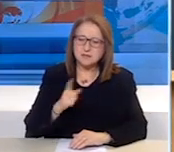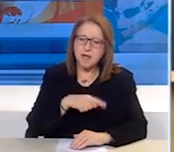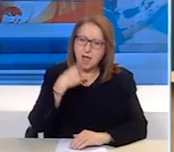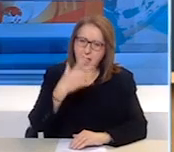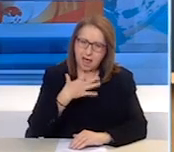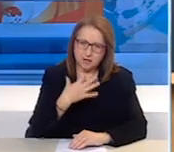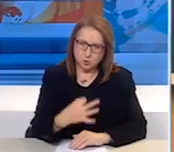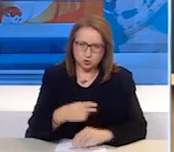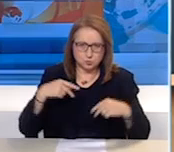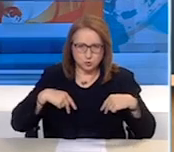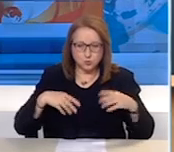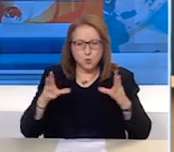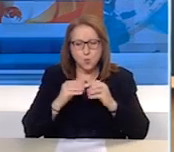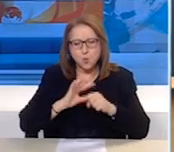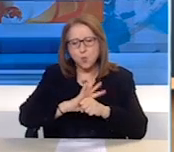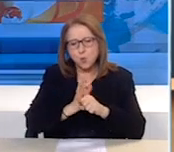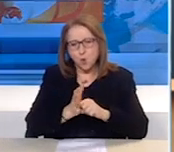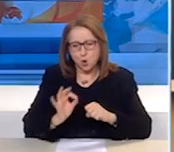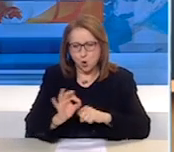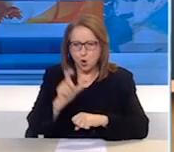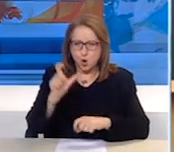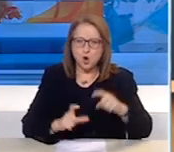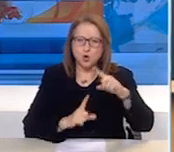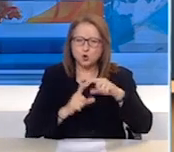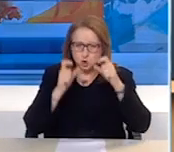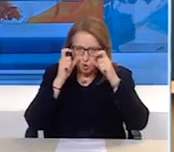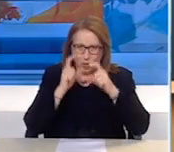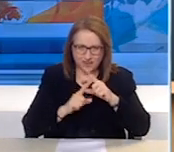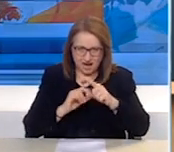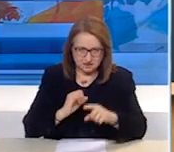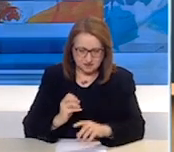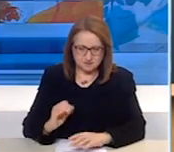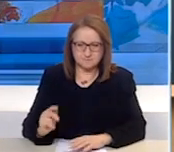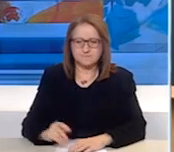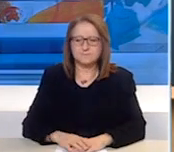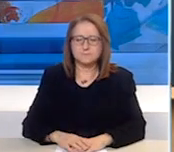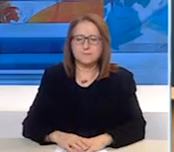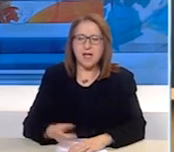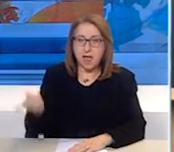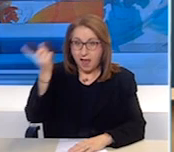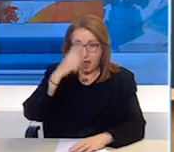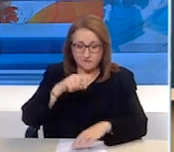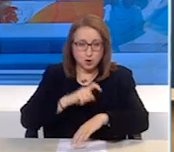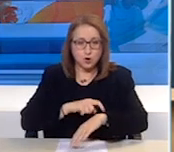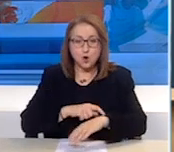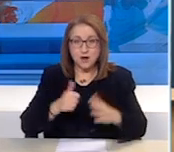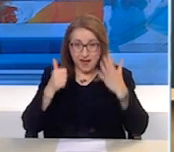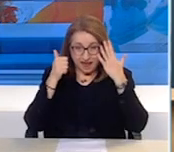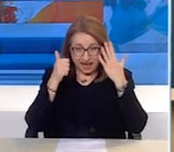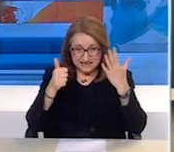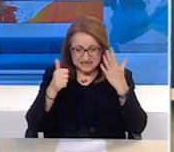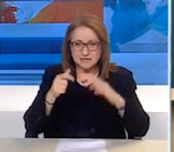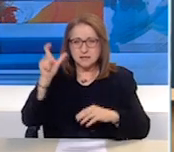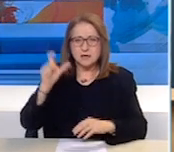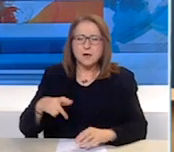καθηγητή Σωτήρη Τσιόδρα. Πριν δώσουμε το λόγο στον κύριο Τσιόδρα, να συνημερώσουμε ότι αύριο στις 6 θα μεταδοθεί το μήνυμα